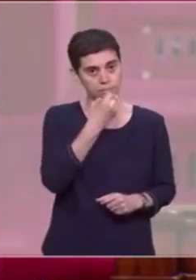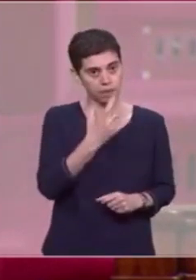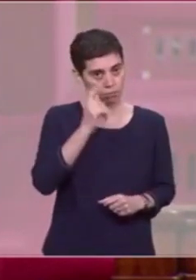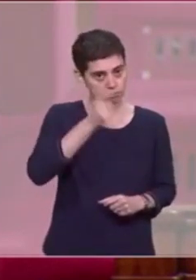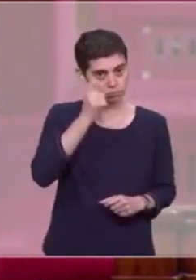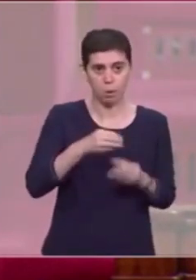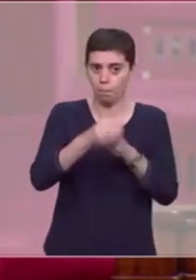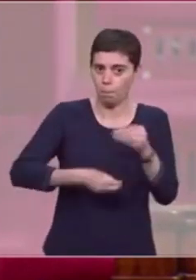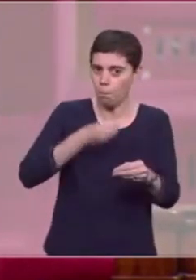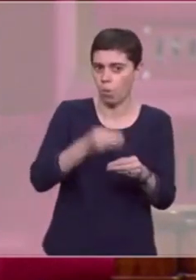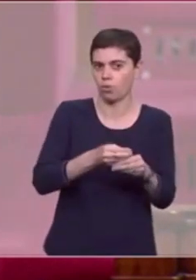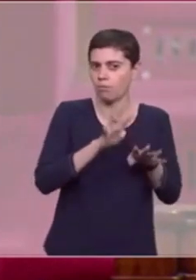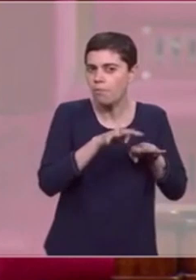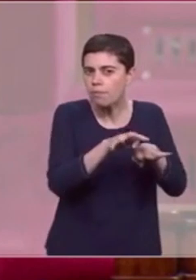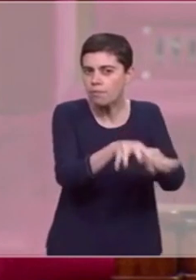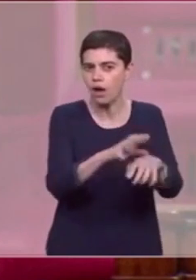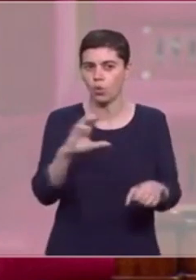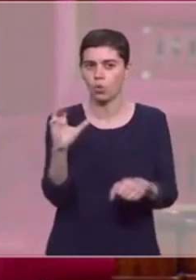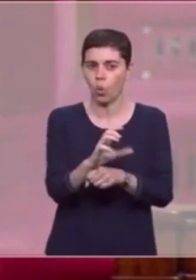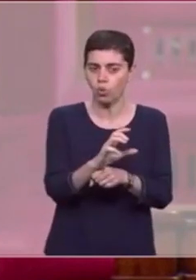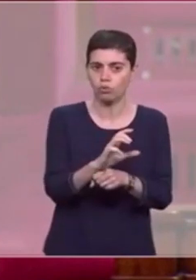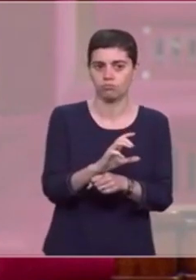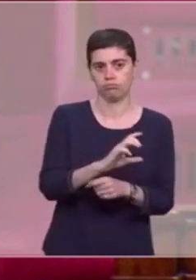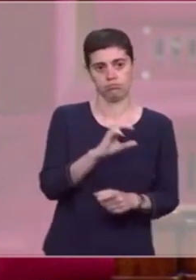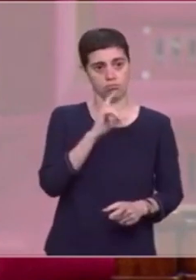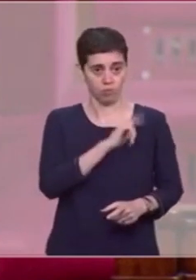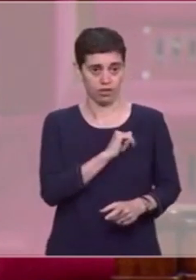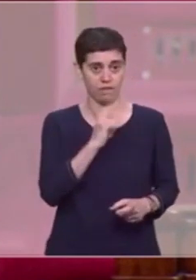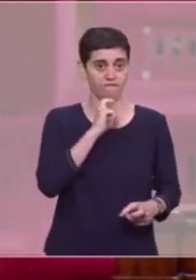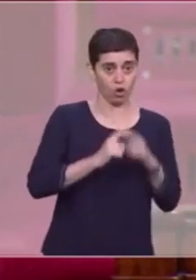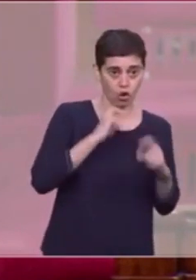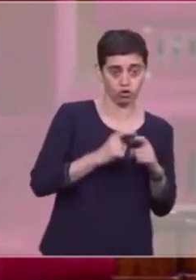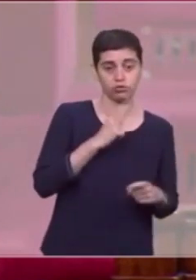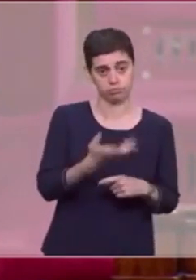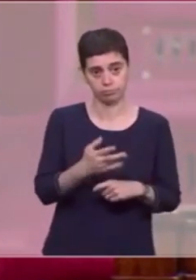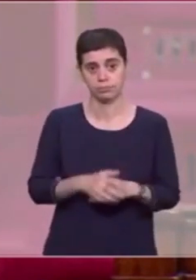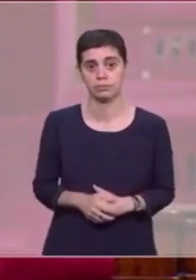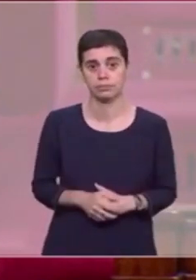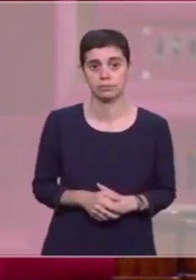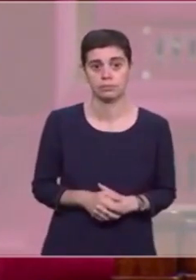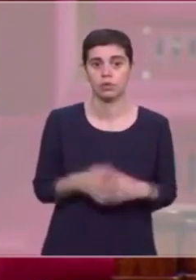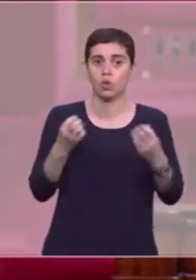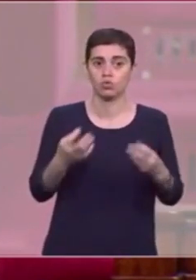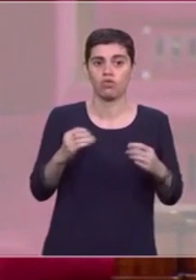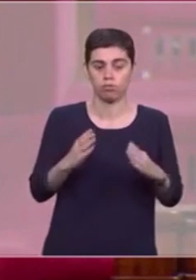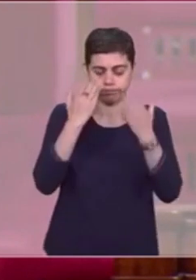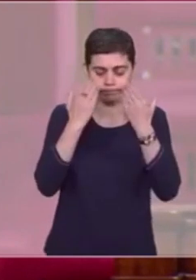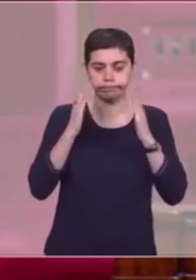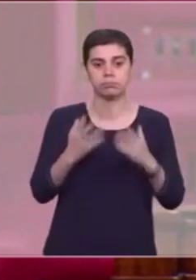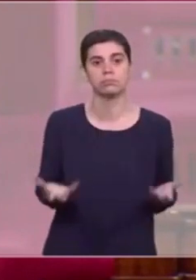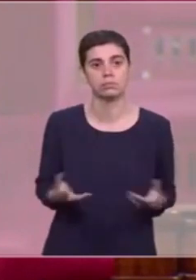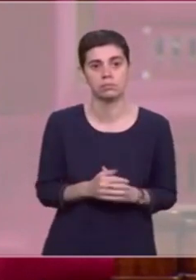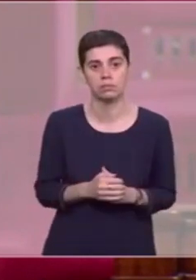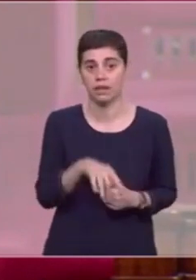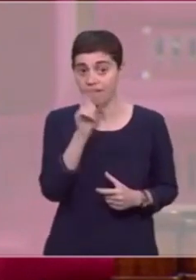monde et en France contre les violences policières et les discriminations. La mobilisation se fait trop souvent dans l'indifférence et l'opprobre pour que les victimes obtiennent justice